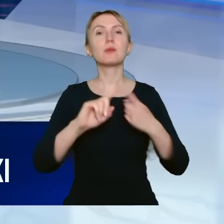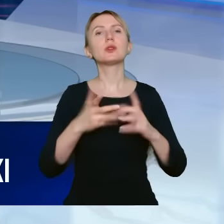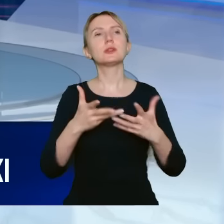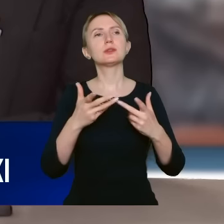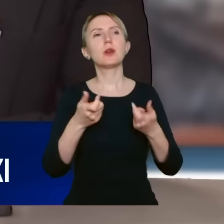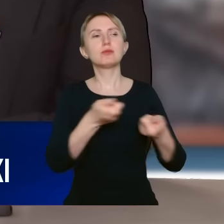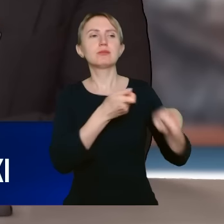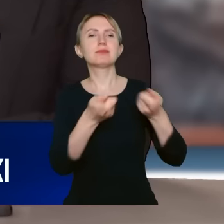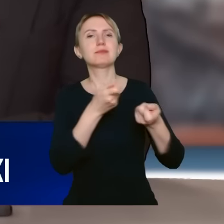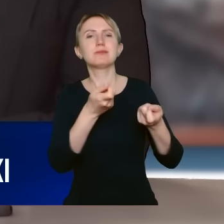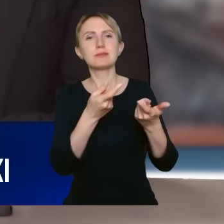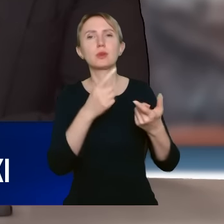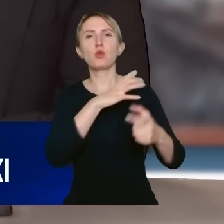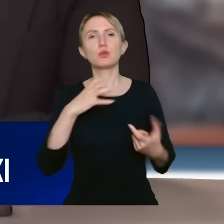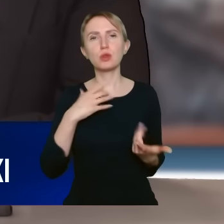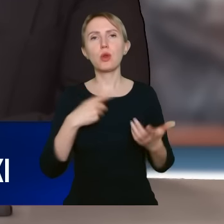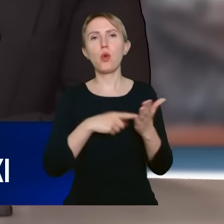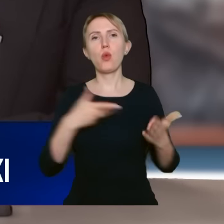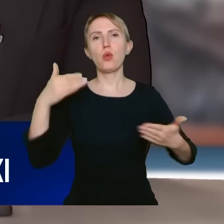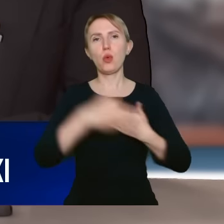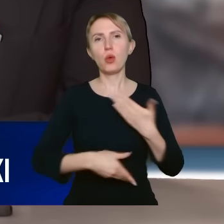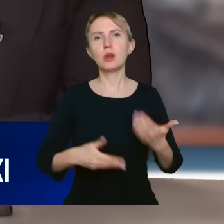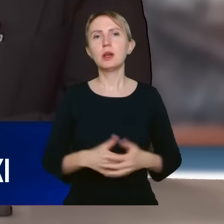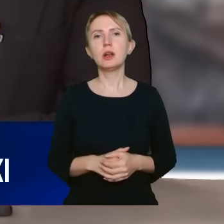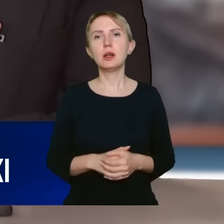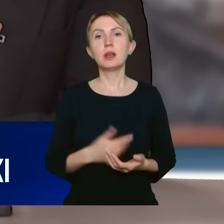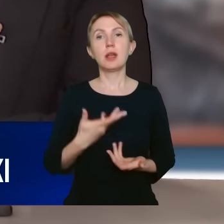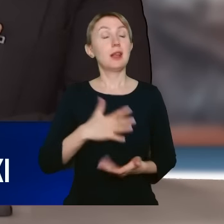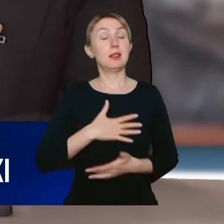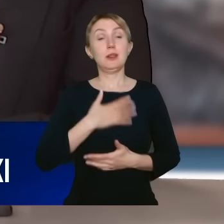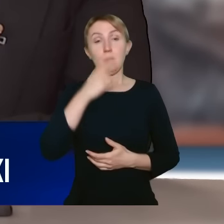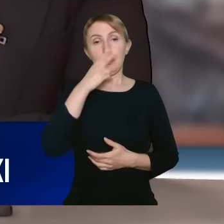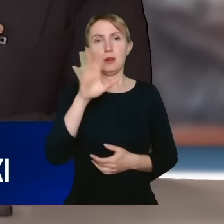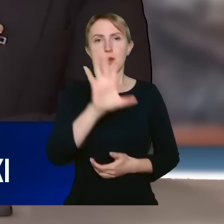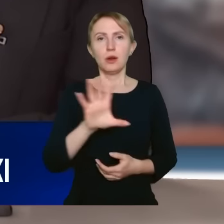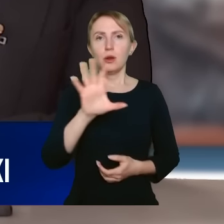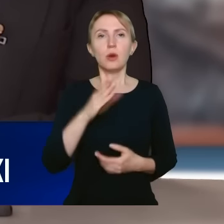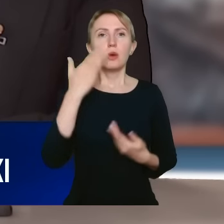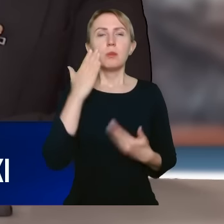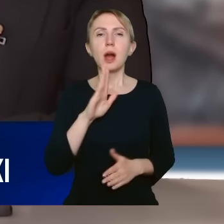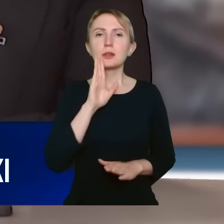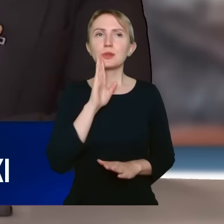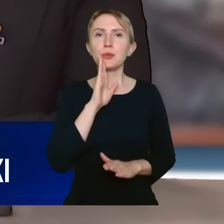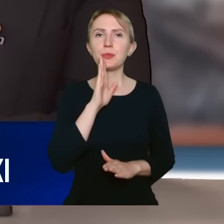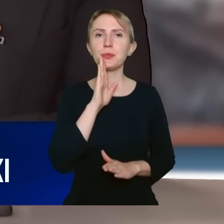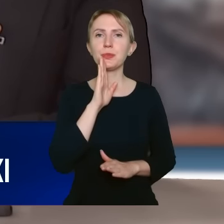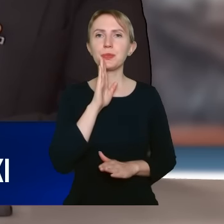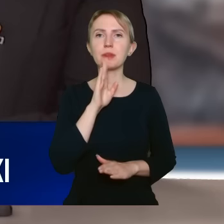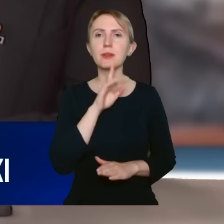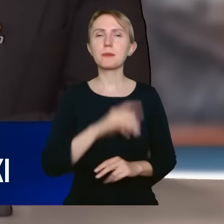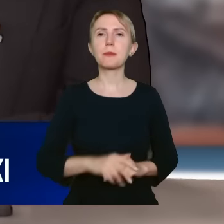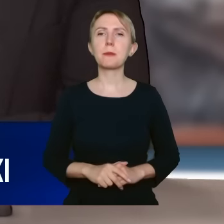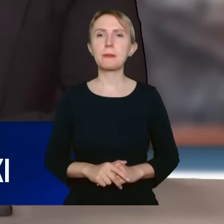gospodarką, to tym to się kończy. Natomiast no, ja ze zdumieniem obserwuję, jak bardzo, no, państwo wybaczcie, ale jak